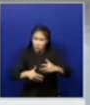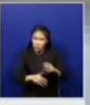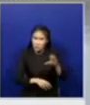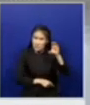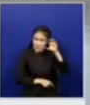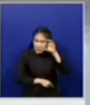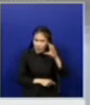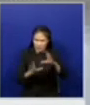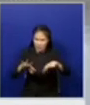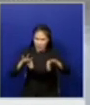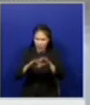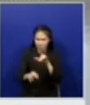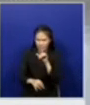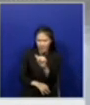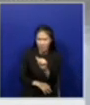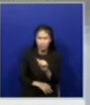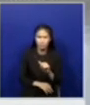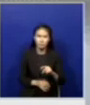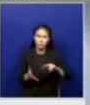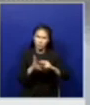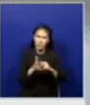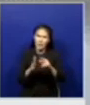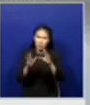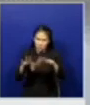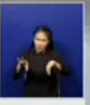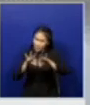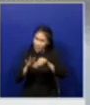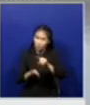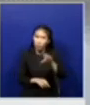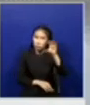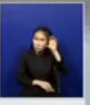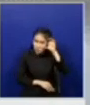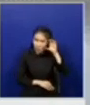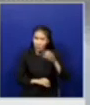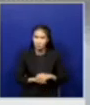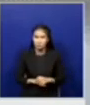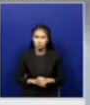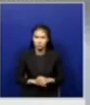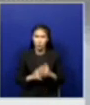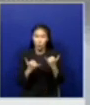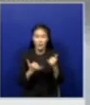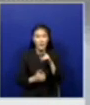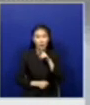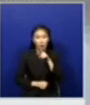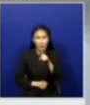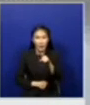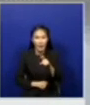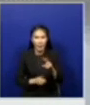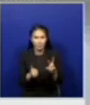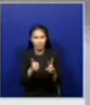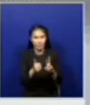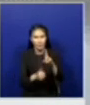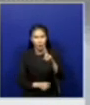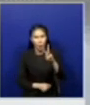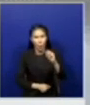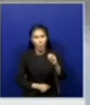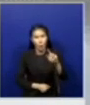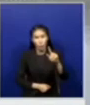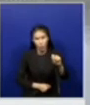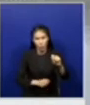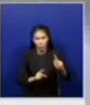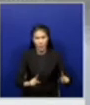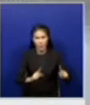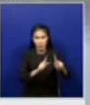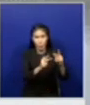ที่มีความเห็นผ่านสภาผู้แทนราษฎรข้อนี้ขอถามรัฐมนตรีว่าการกระทรวงการ